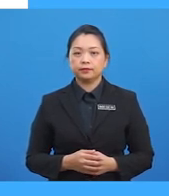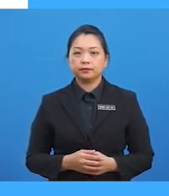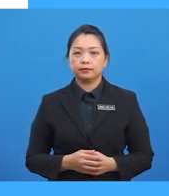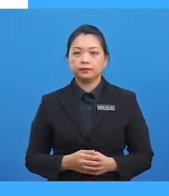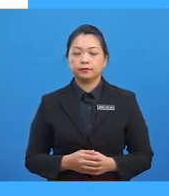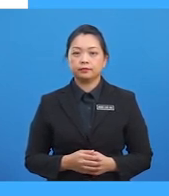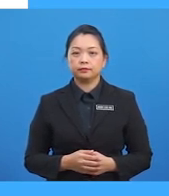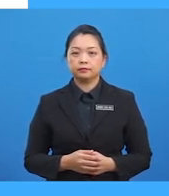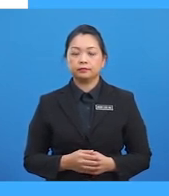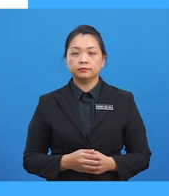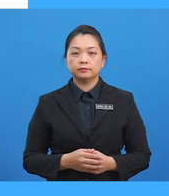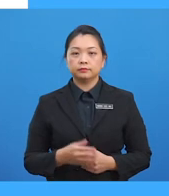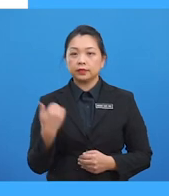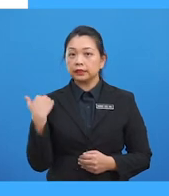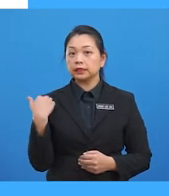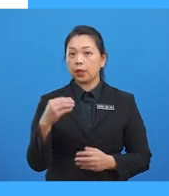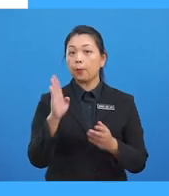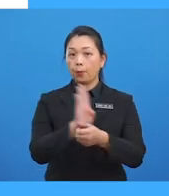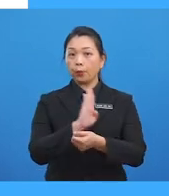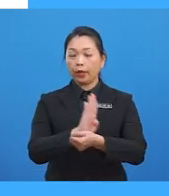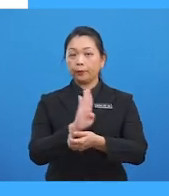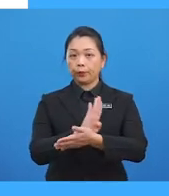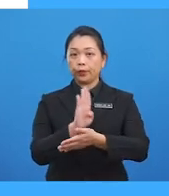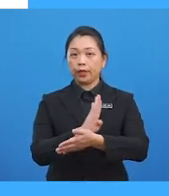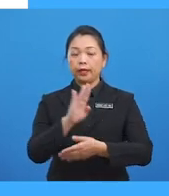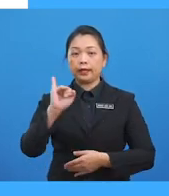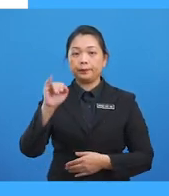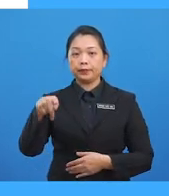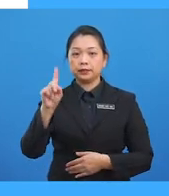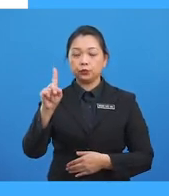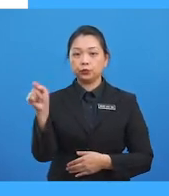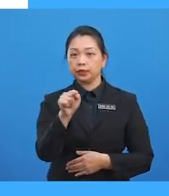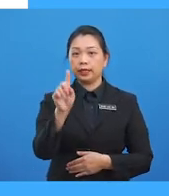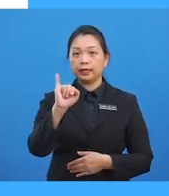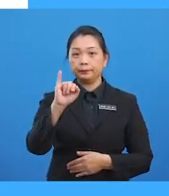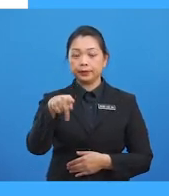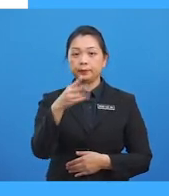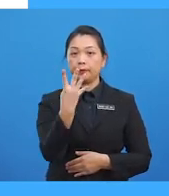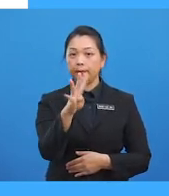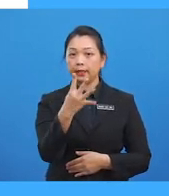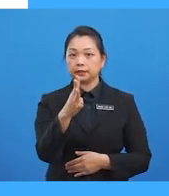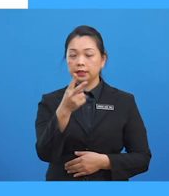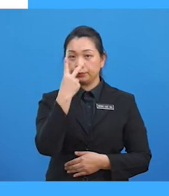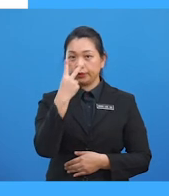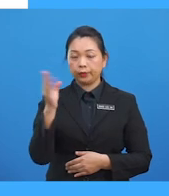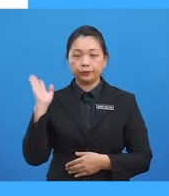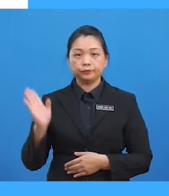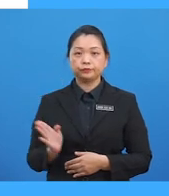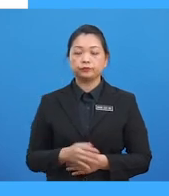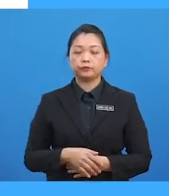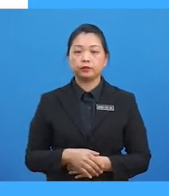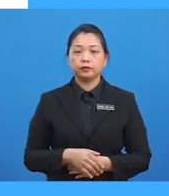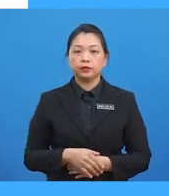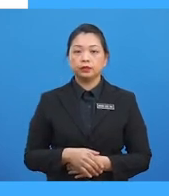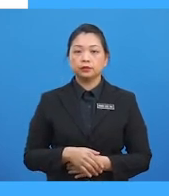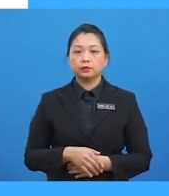ID1 hingga borang ID14. Dokumen berkaitan dan sokongan lain boleh dimuat naik sebagai lampiran